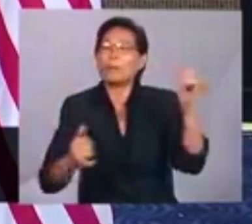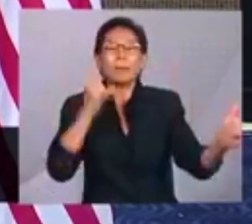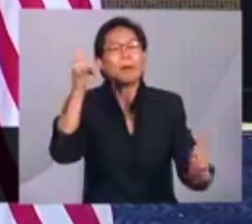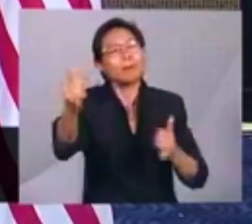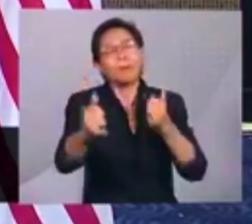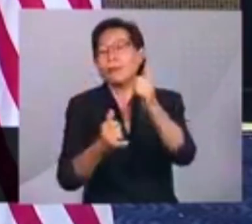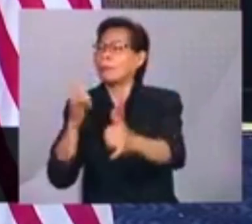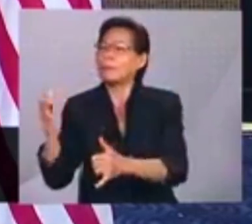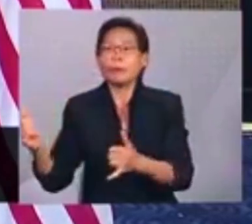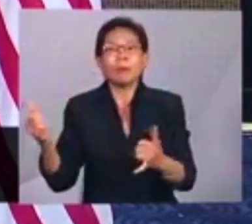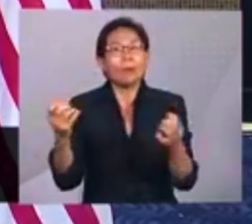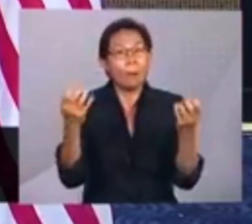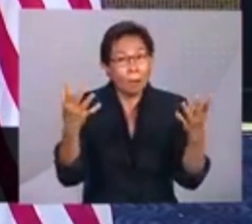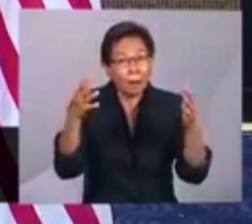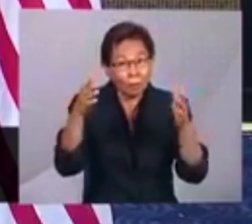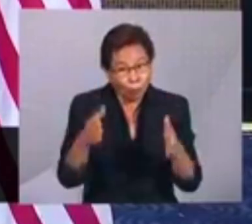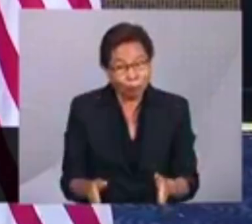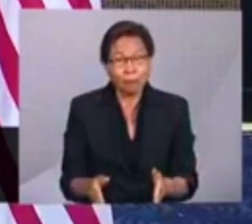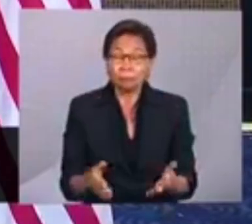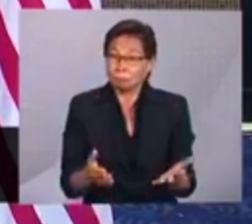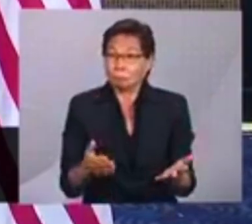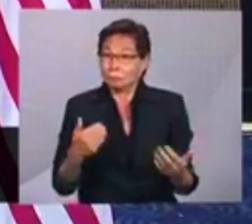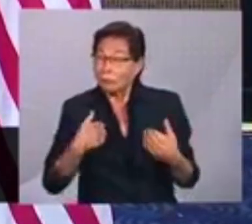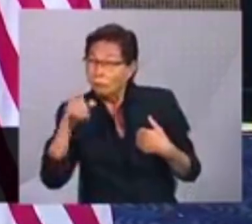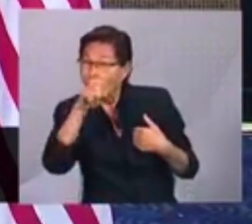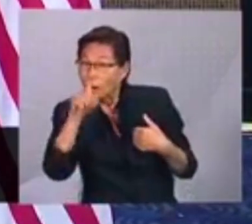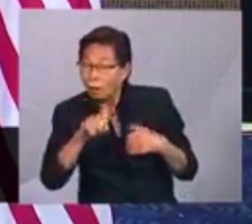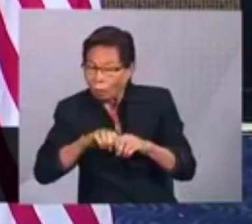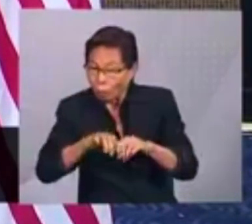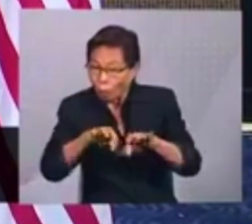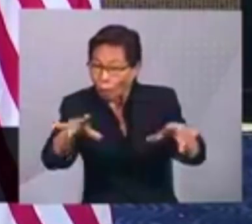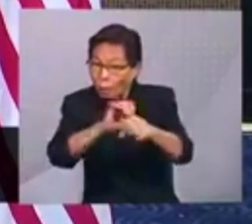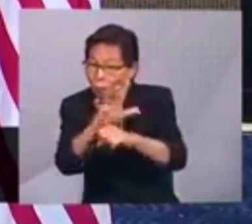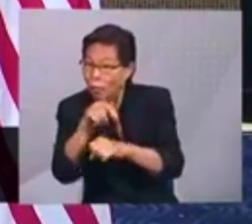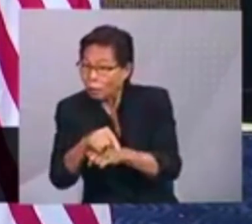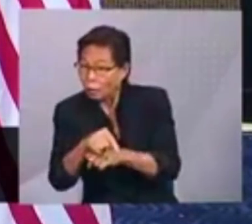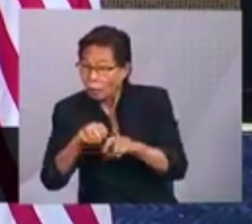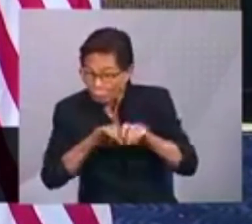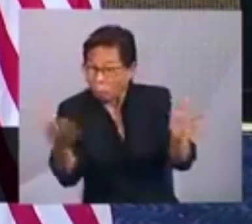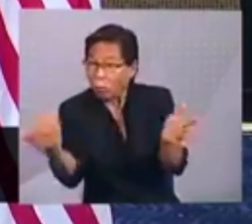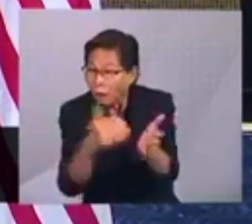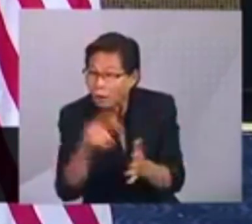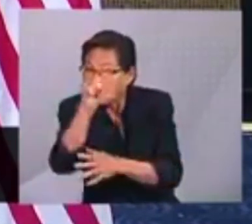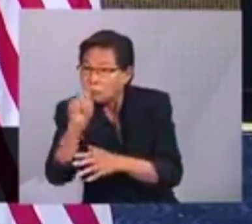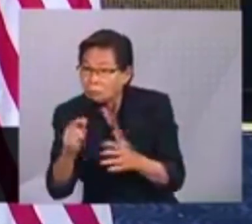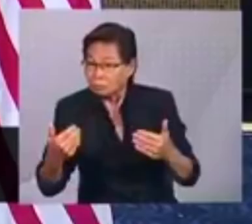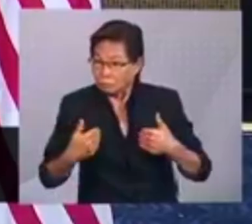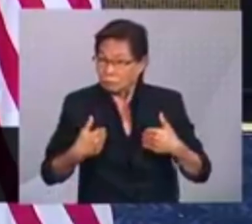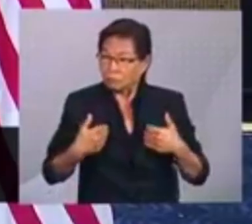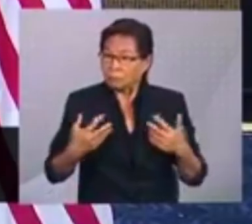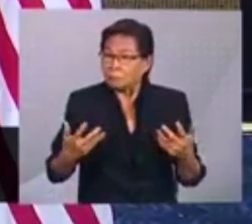kesini dana itu Adakah ini bermakna wabak kobis membasmi akan menular semula